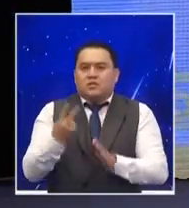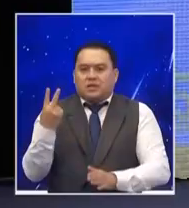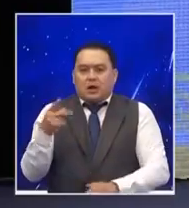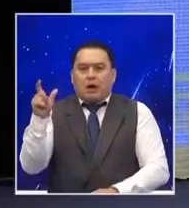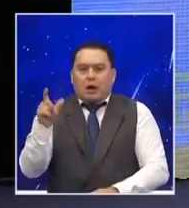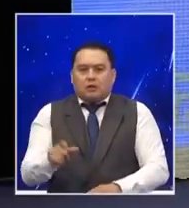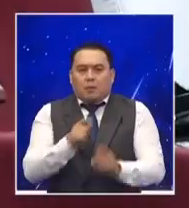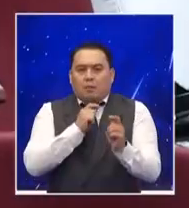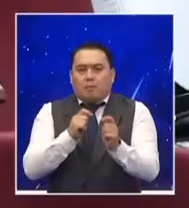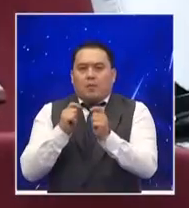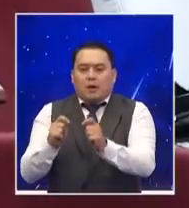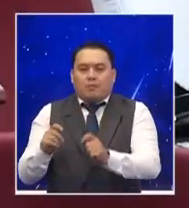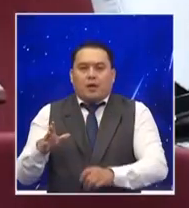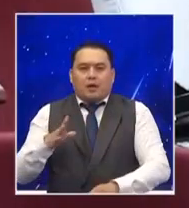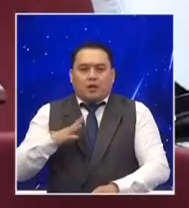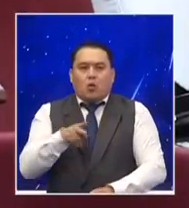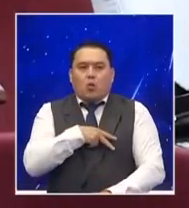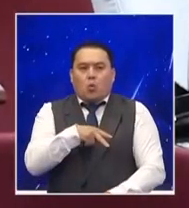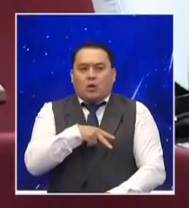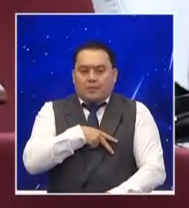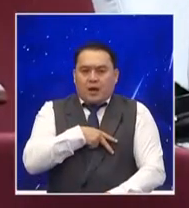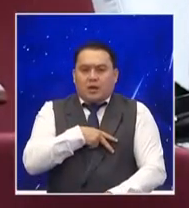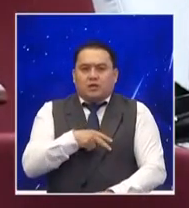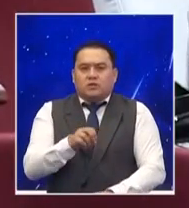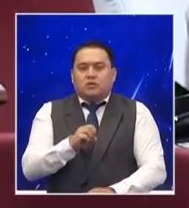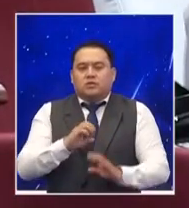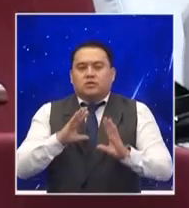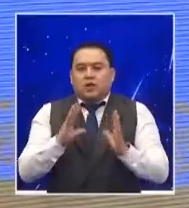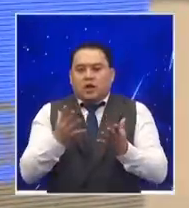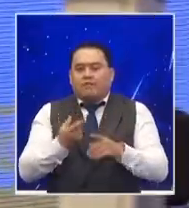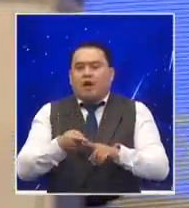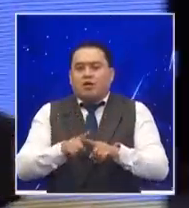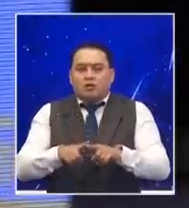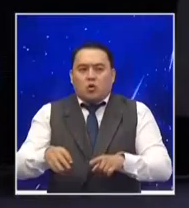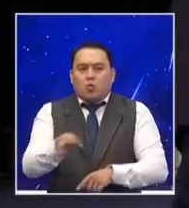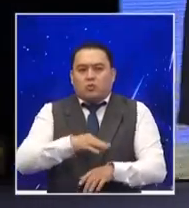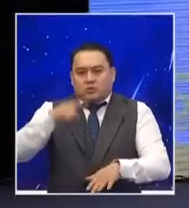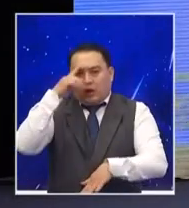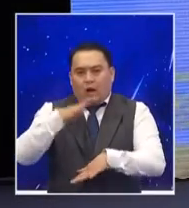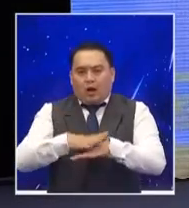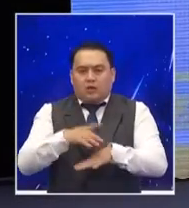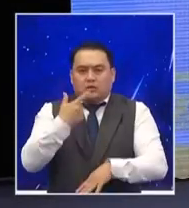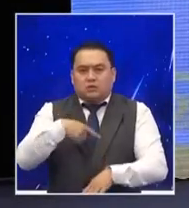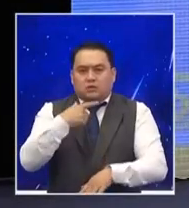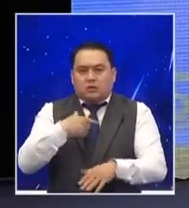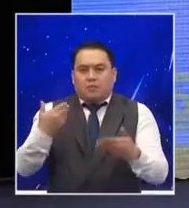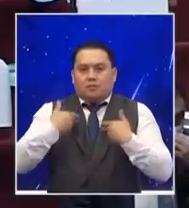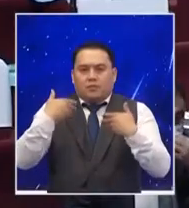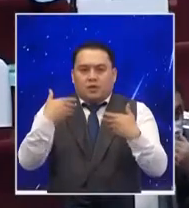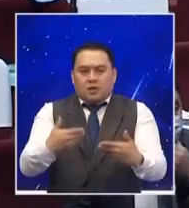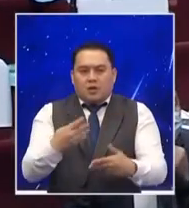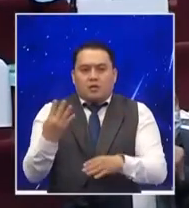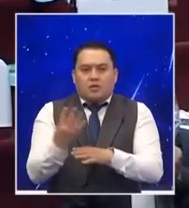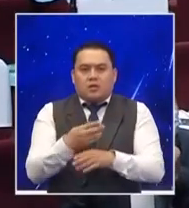жетісулық марапатталды. Орден медальдар кеуделерінде жарқырады. Атақ марапаттарды облыс әкімі өзі табыстады. Алғашқы